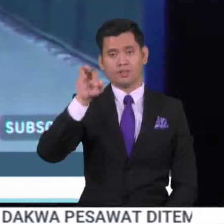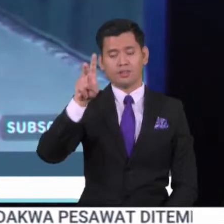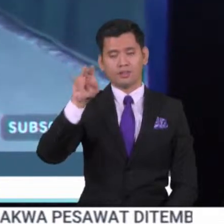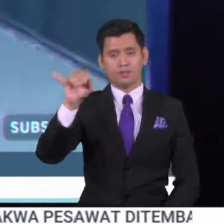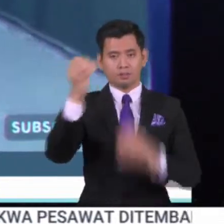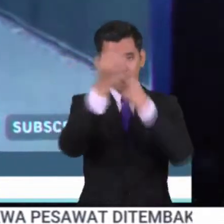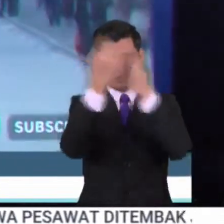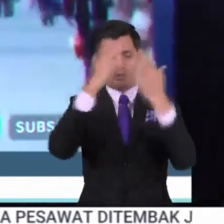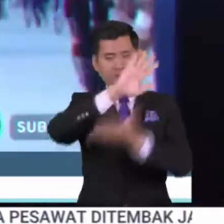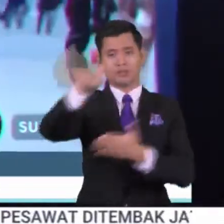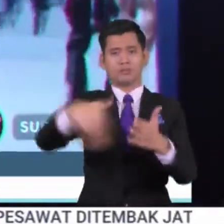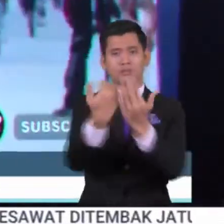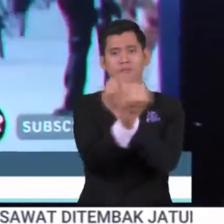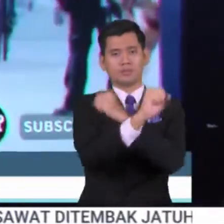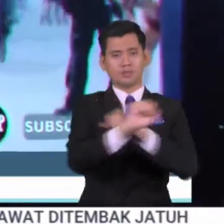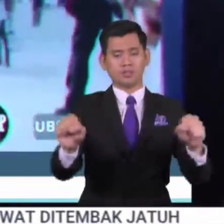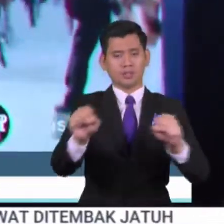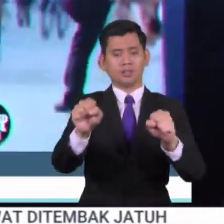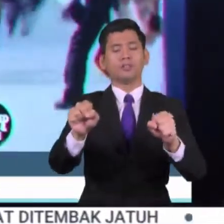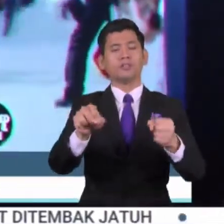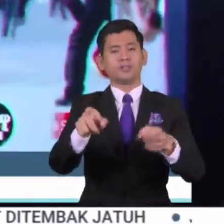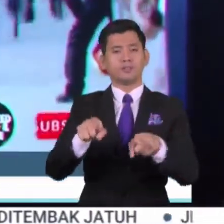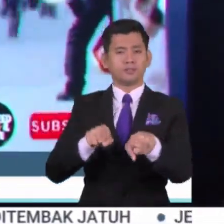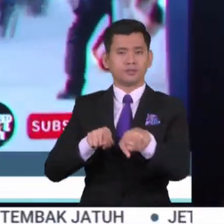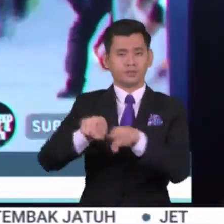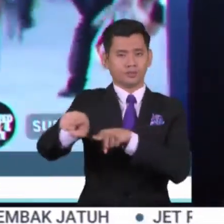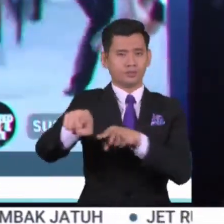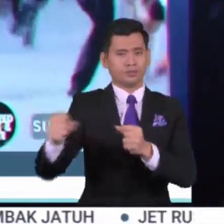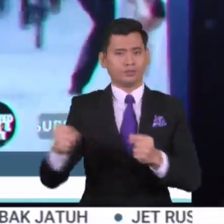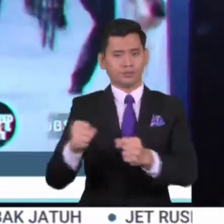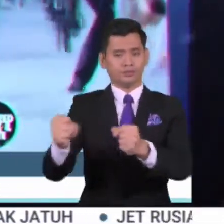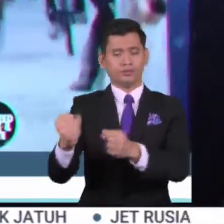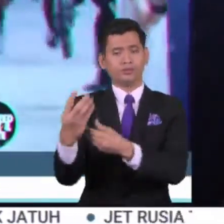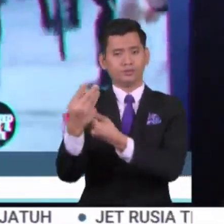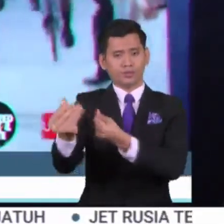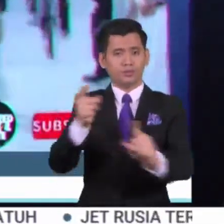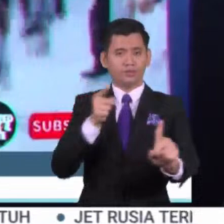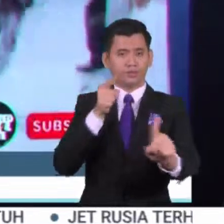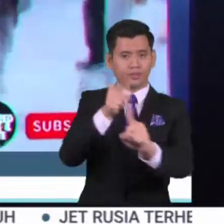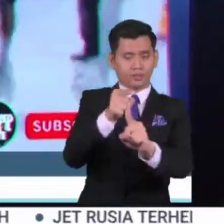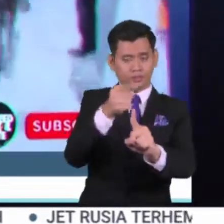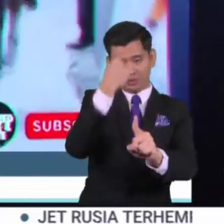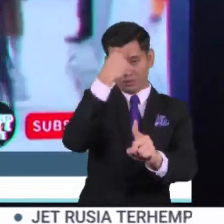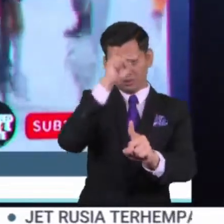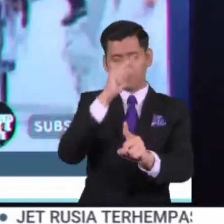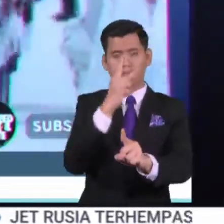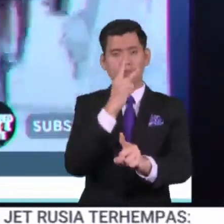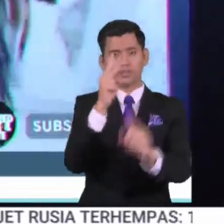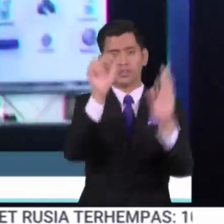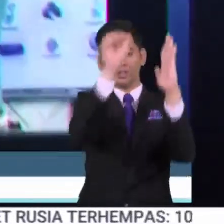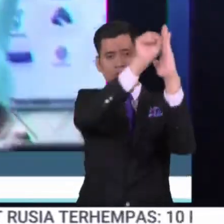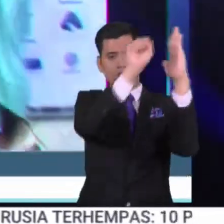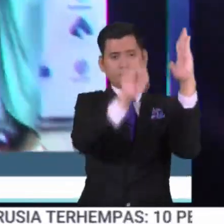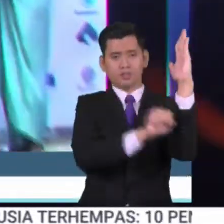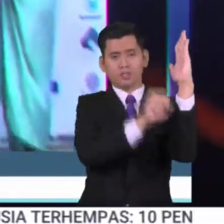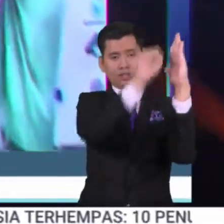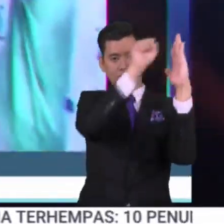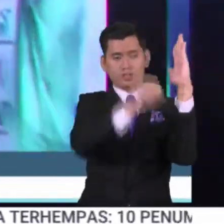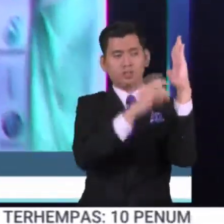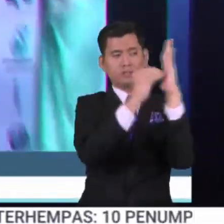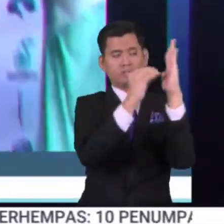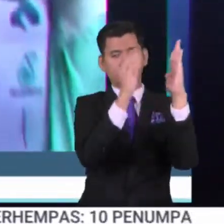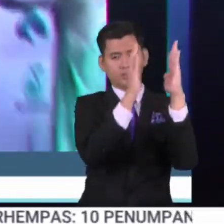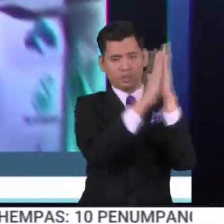memaklumkan segala persiapan menjelang perlumbaan berjalan lancar Fokus utama adalah untuk memastikan syarat-syarat ditetapkan oleh